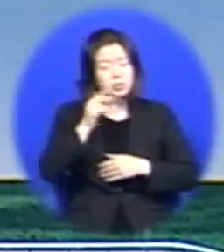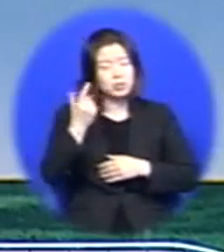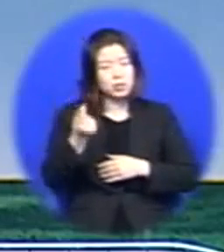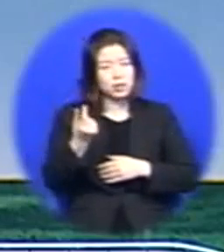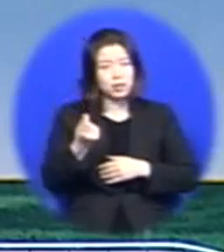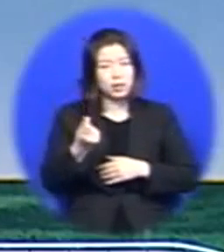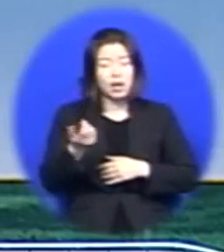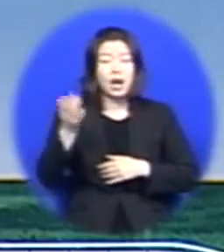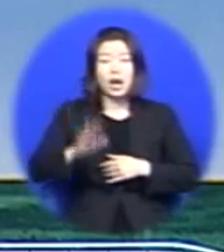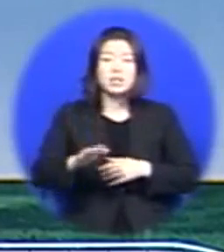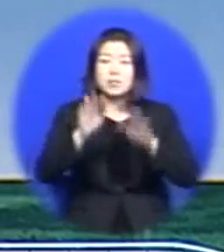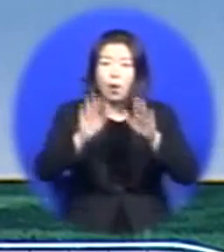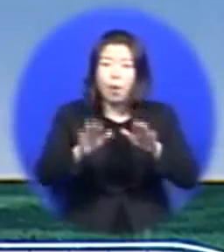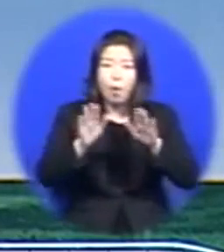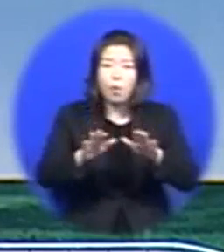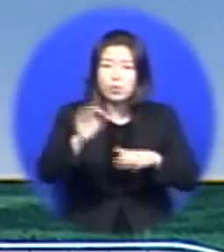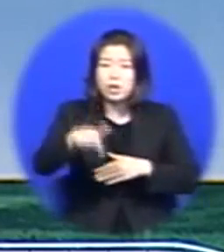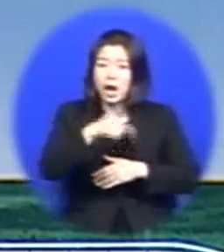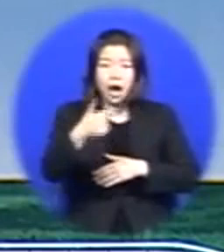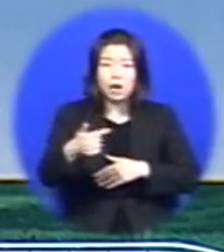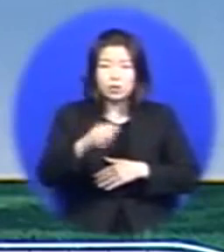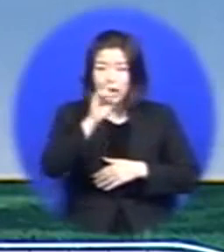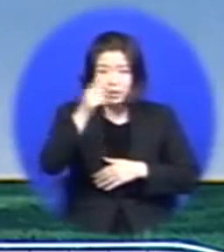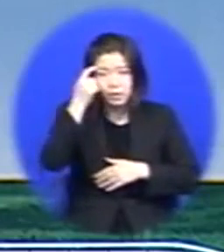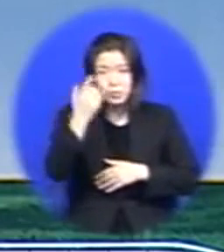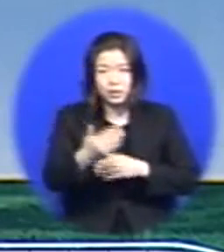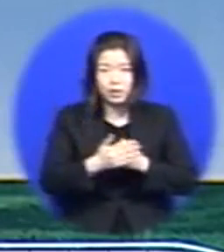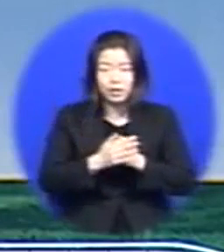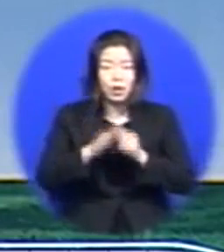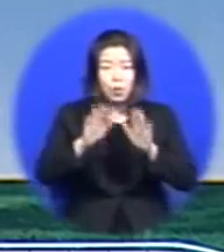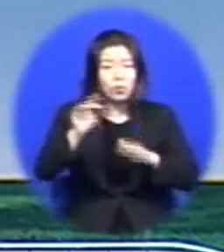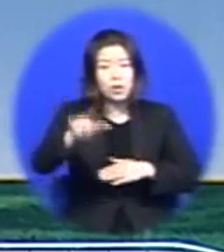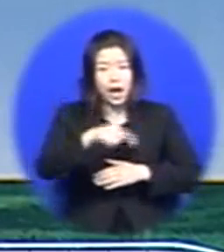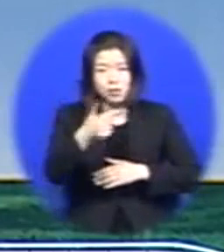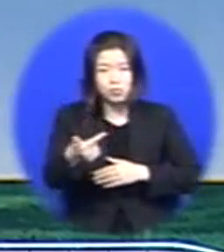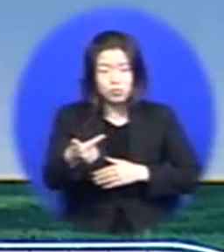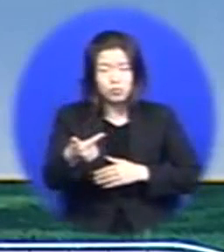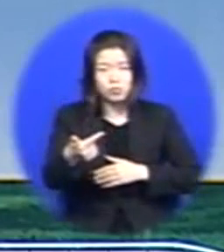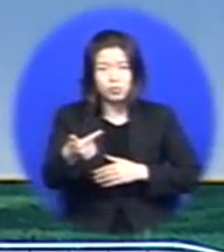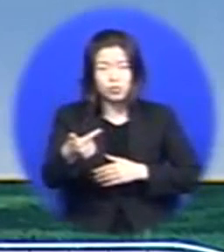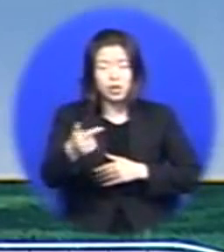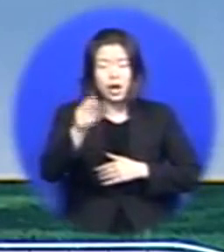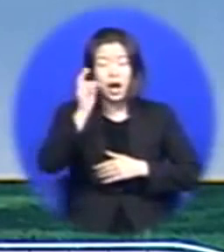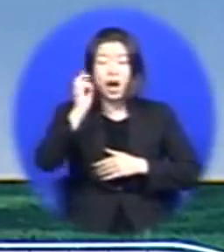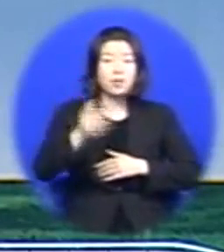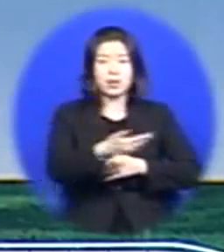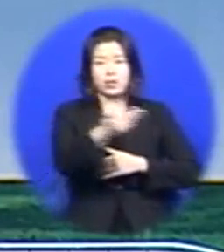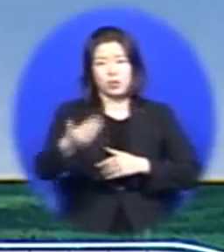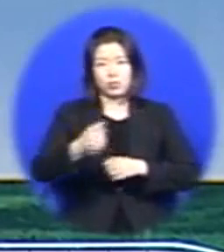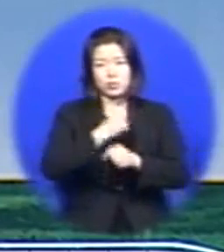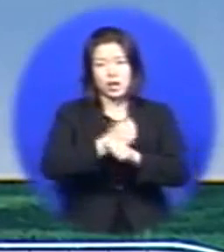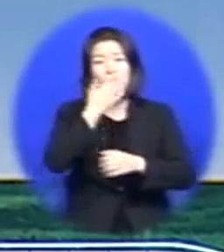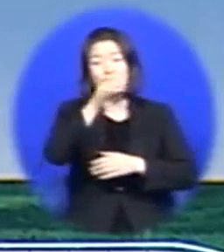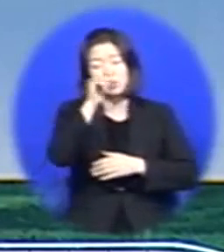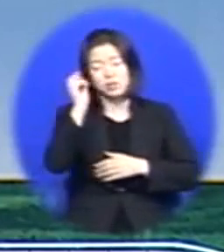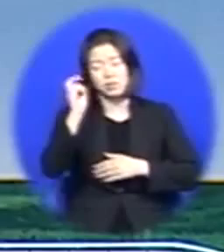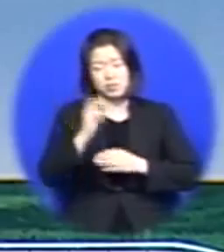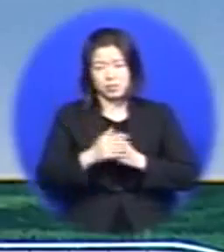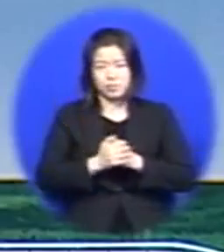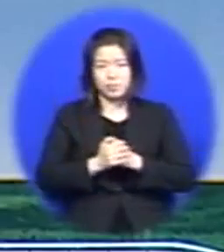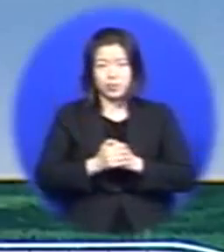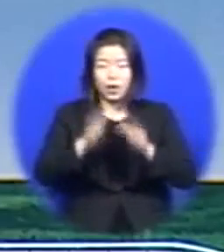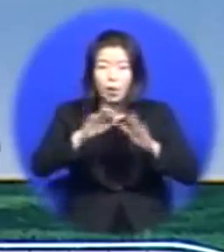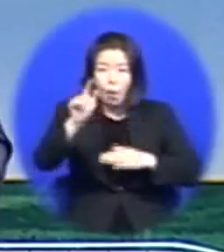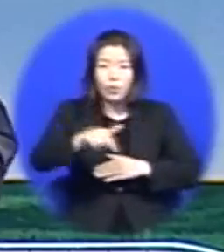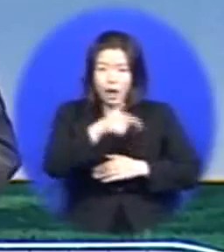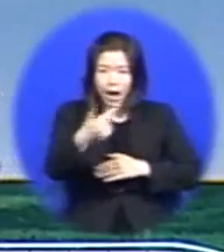그러나 여러분, 오늘 하루는 할 수 없을까? 오늘 하루만. 아마 여러분들은 할 수 있으실 거예요.